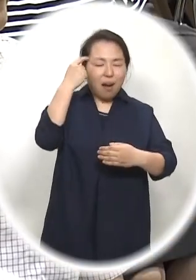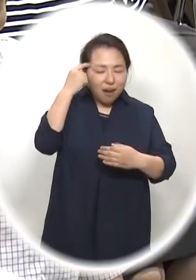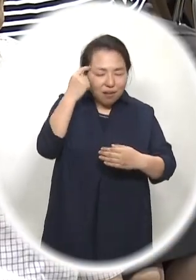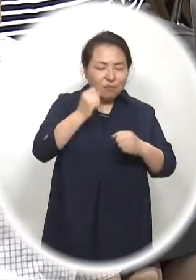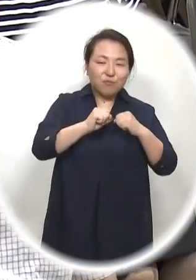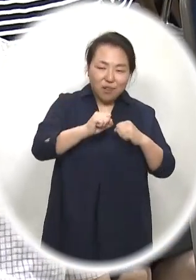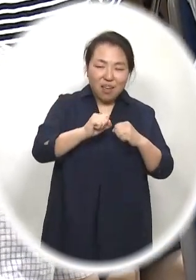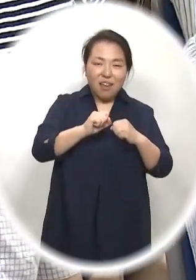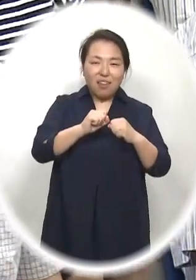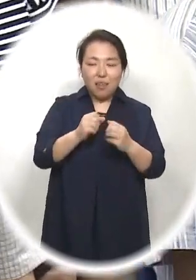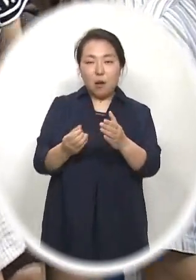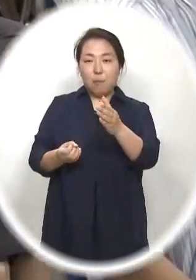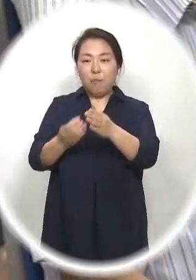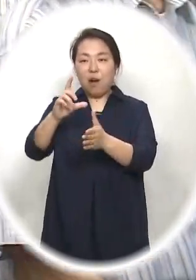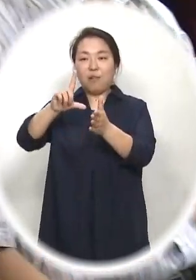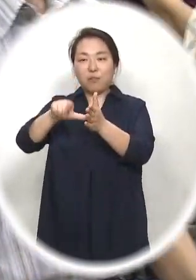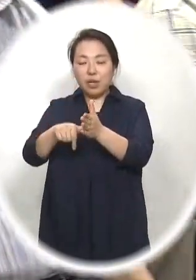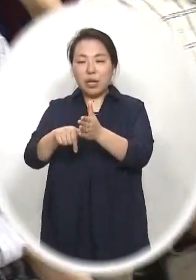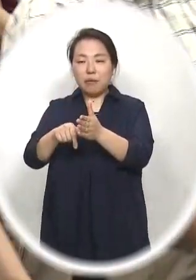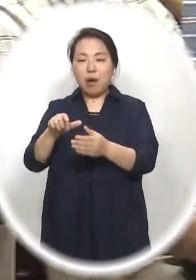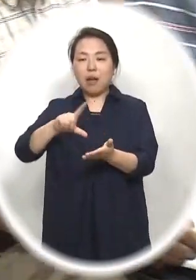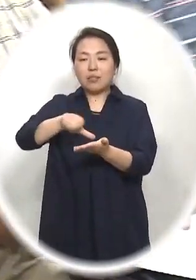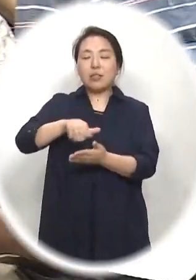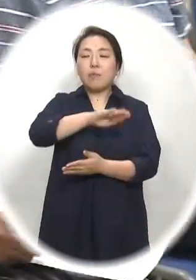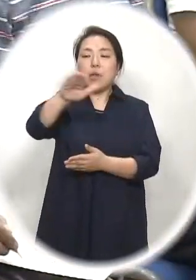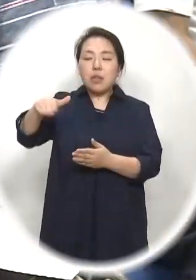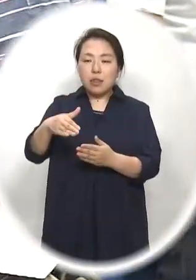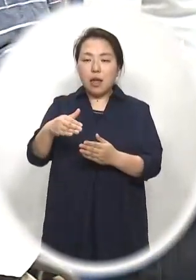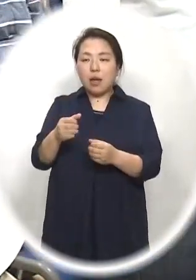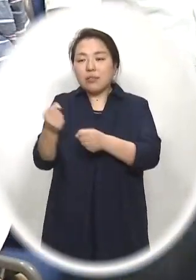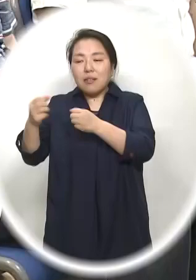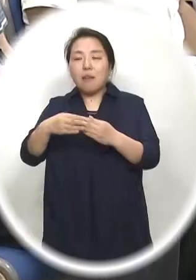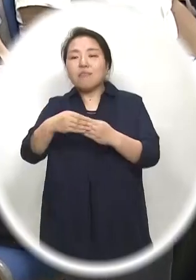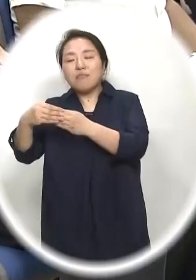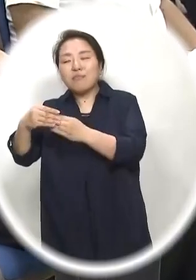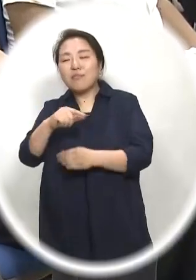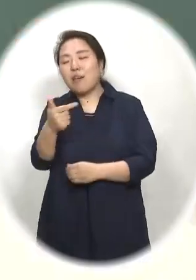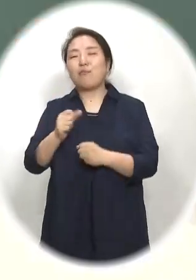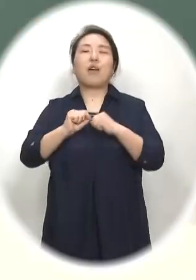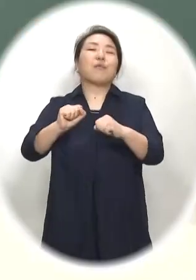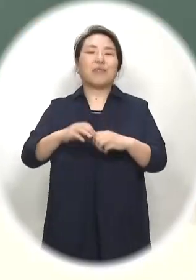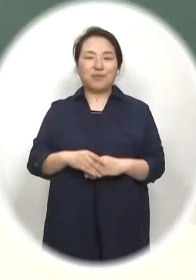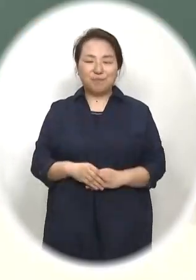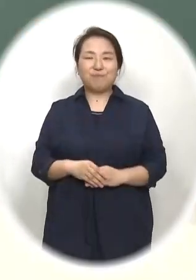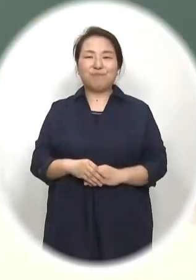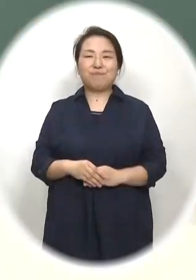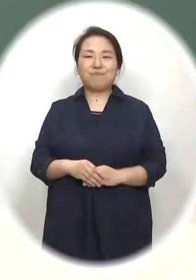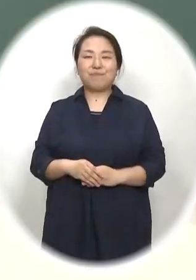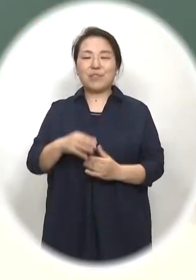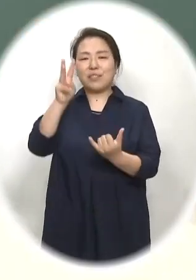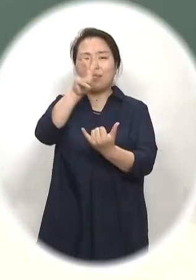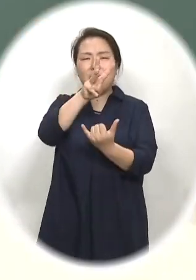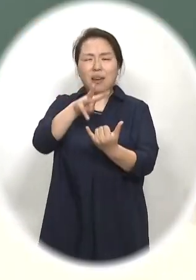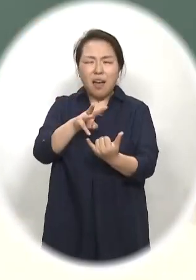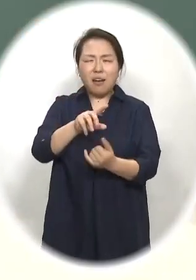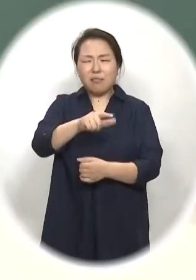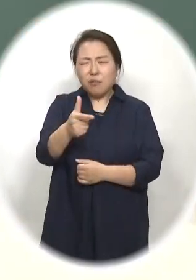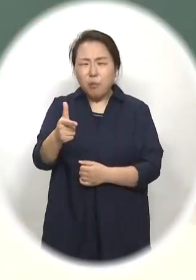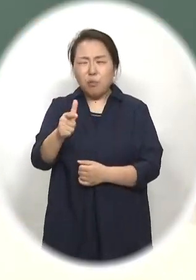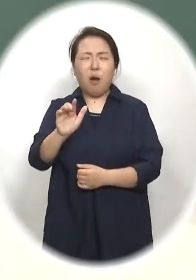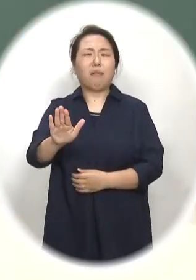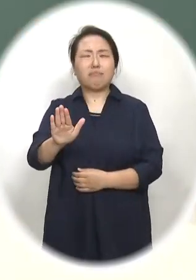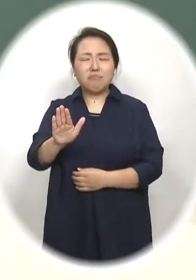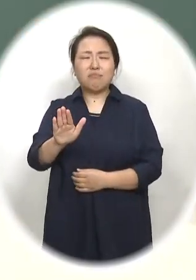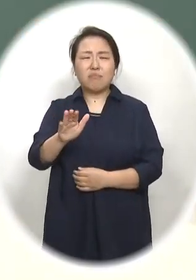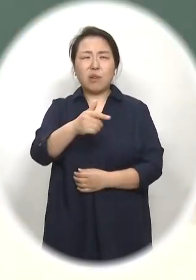や災害時には住民の避難誘導などを行います。 災害とはこういろいろなパターンがあ